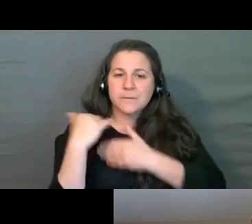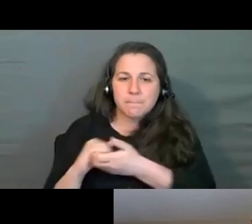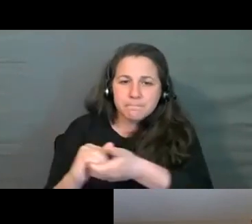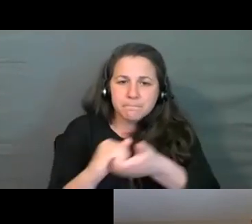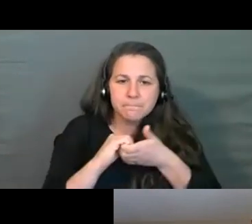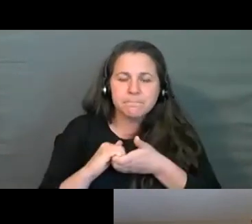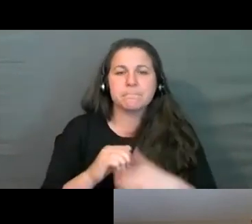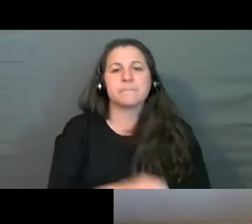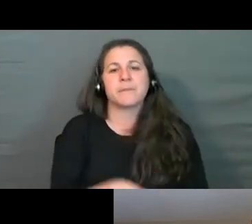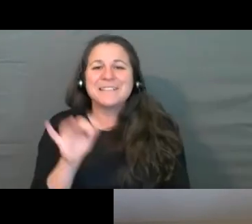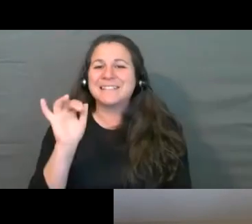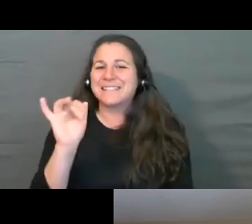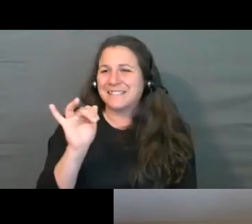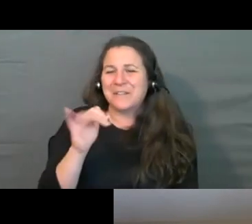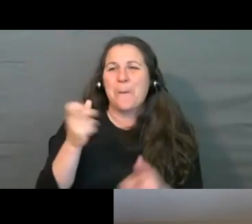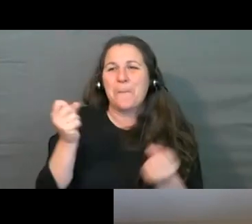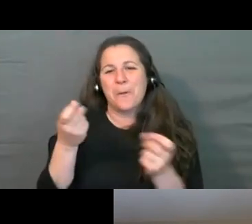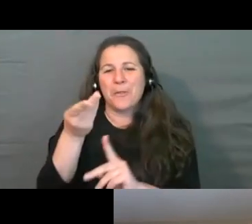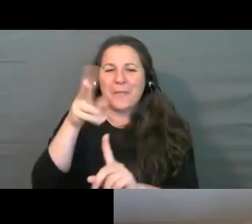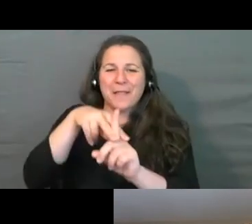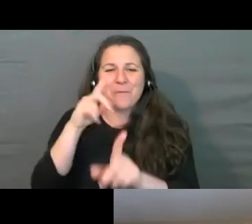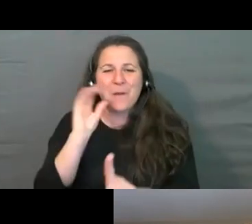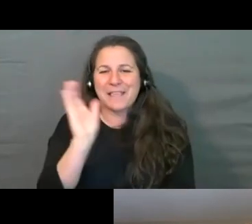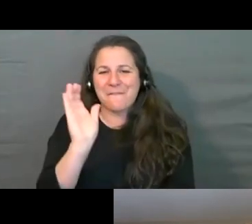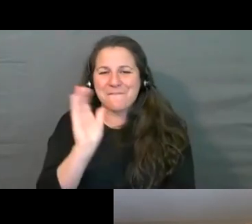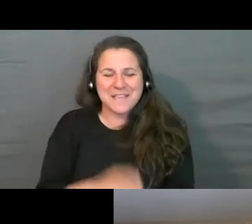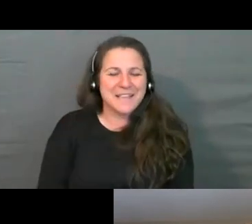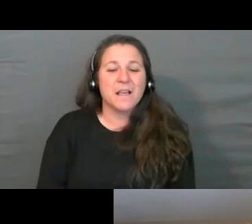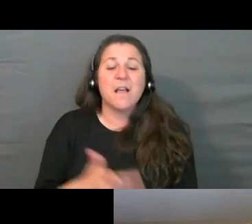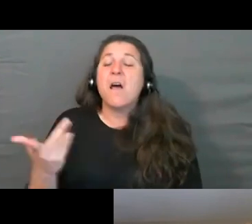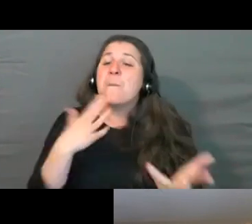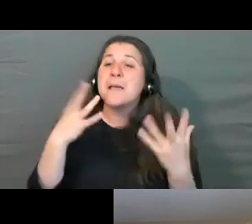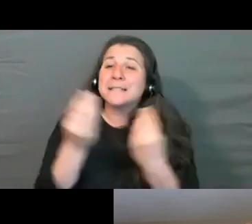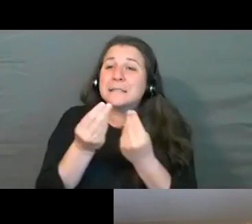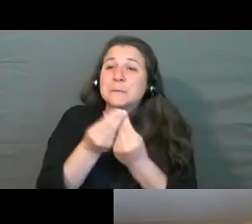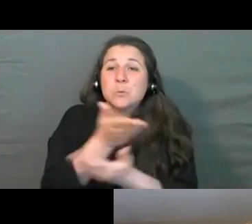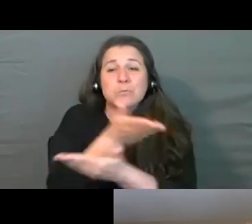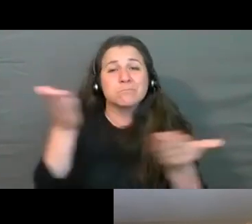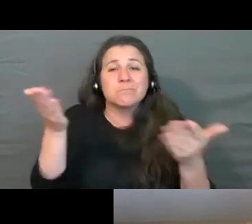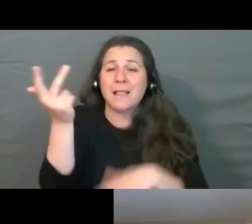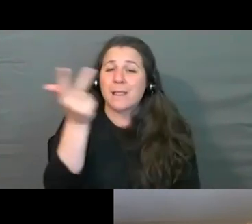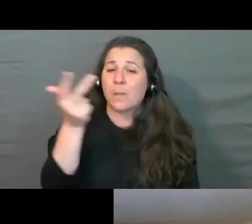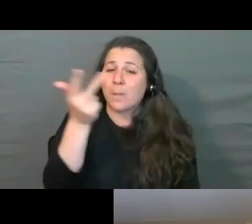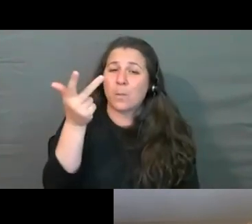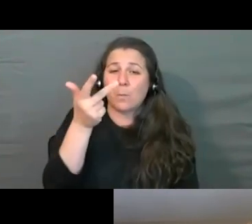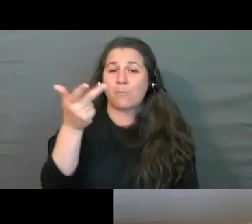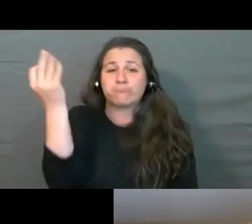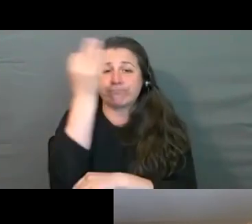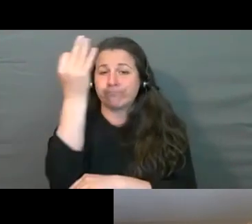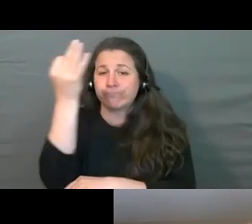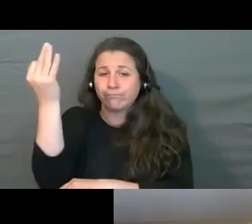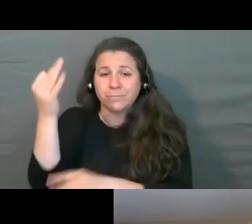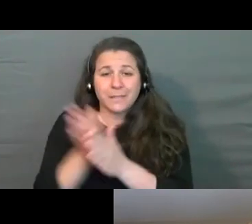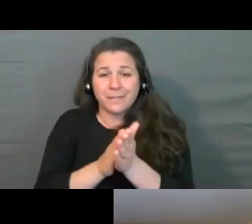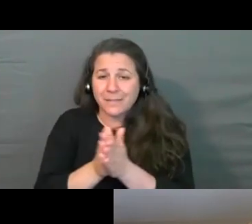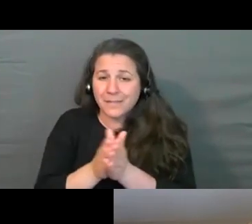Merci, Sylvain. Donc, je tiens à vous remercier vraiment chaleureusement tous les trois là, pour vos interventions.